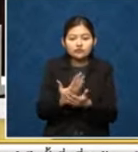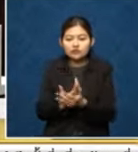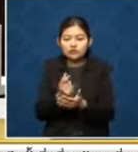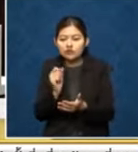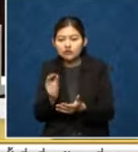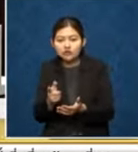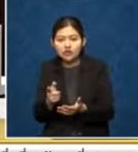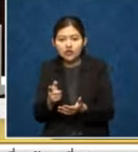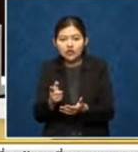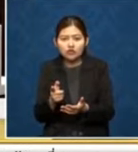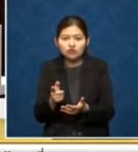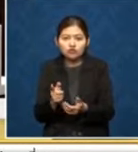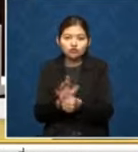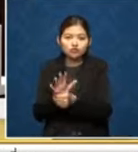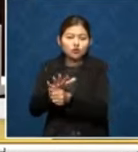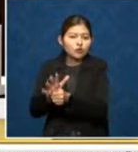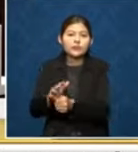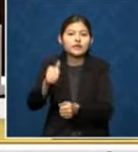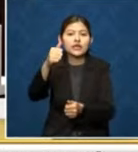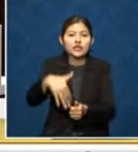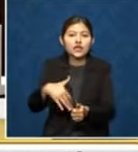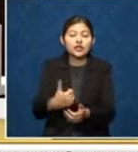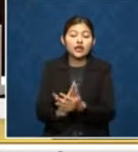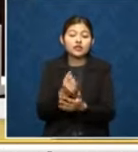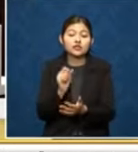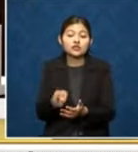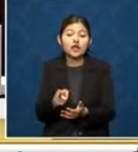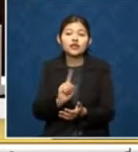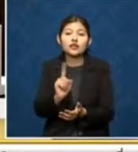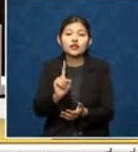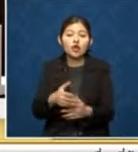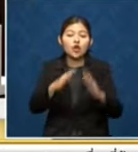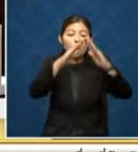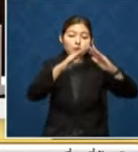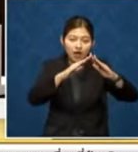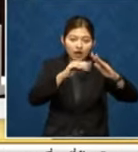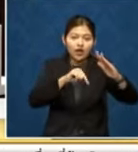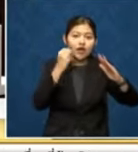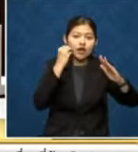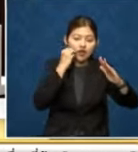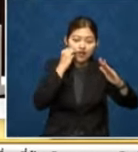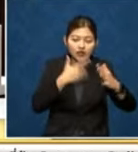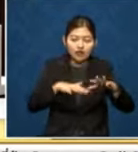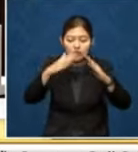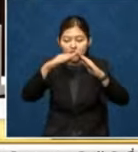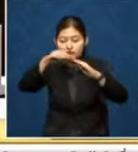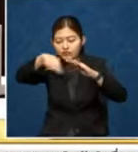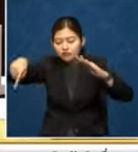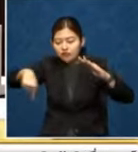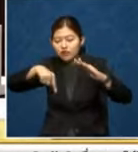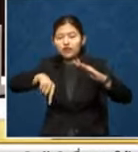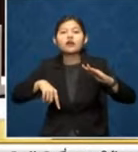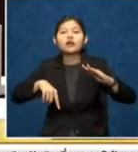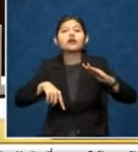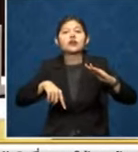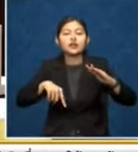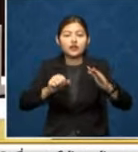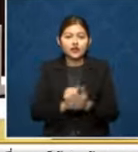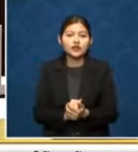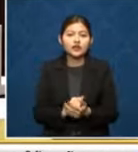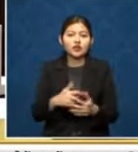เงินเป็นค่าชดเชยเยียวยาให้ได้จะจ่ายเฉพาะความเสียหายของตัวบ้านและก็ที่ติดกับตัวบ้านเท่านั้นหรืออย่างเช่น